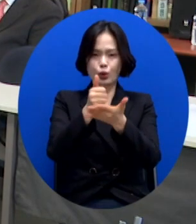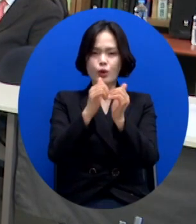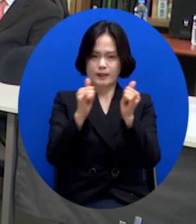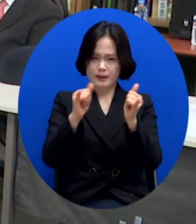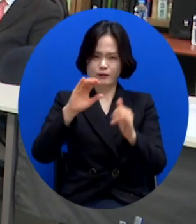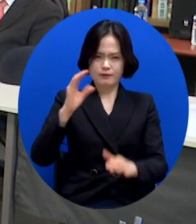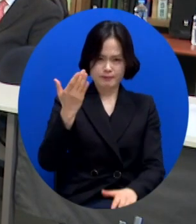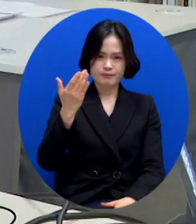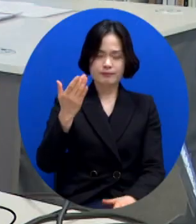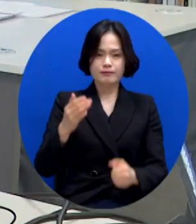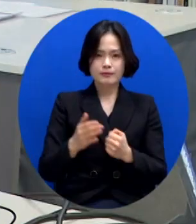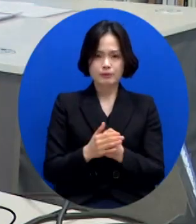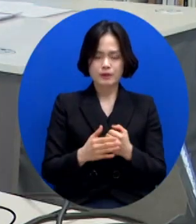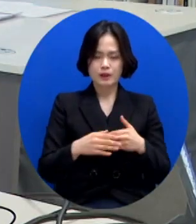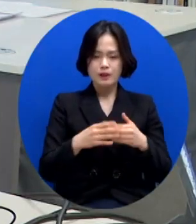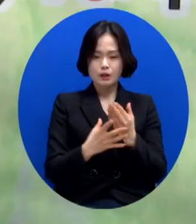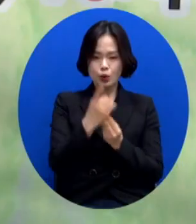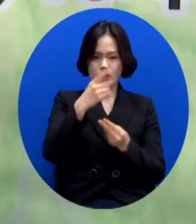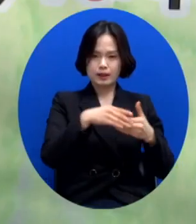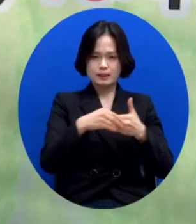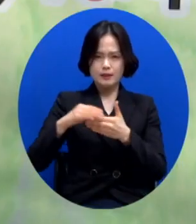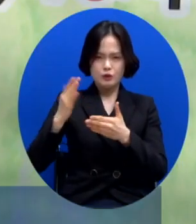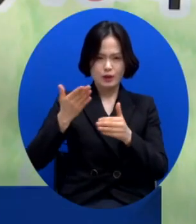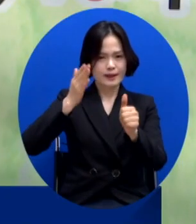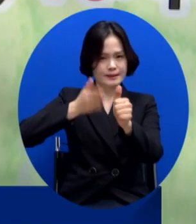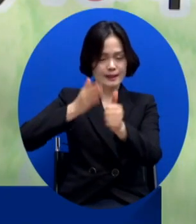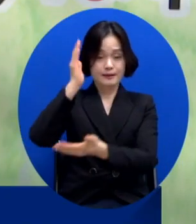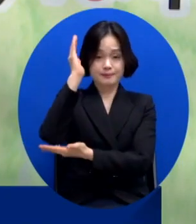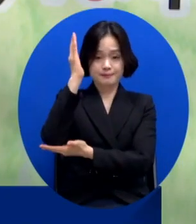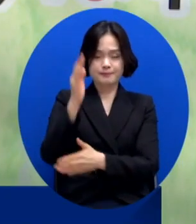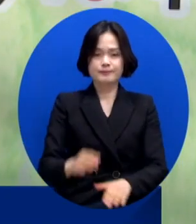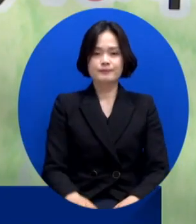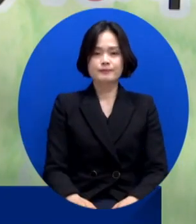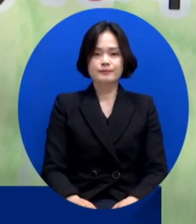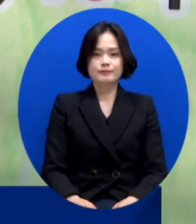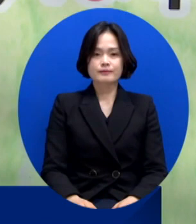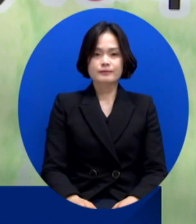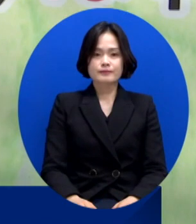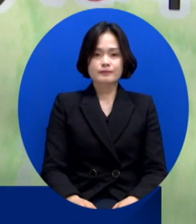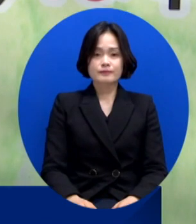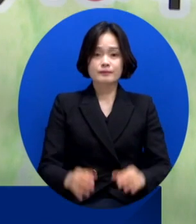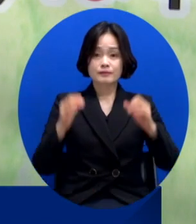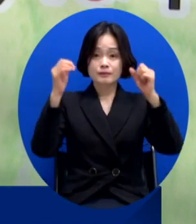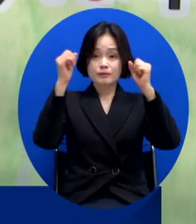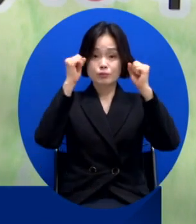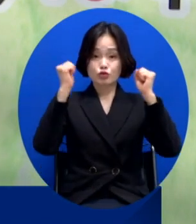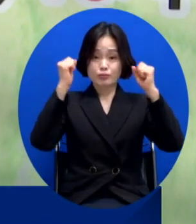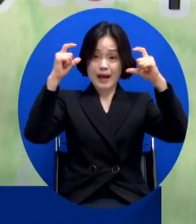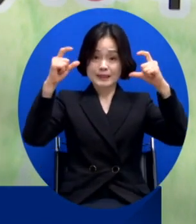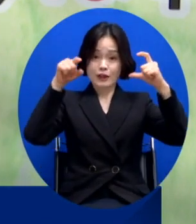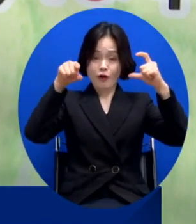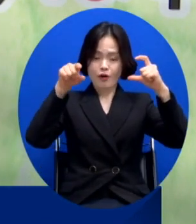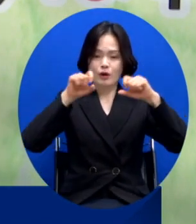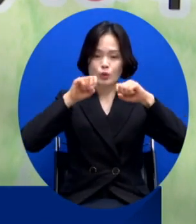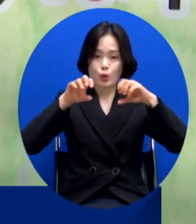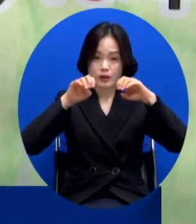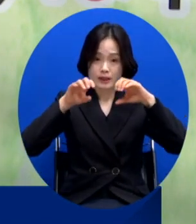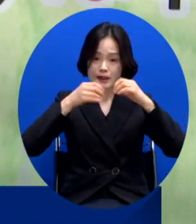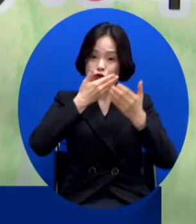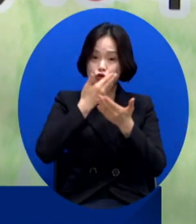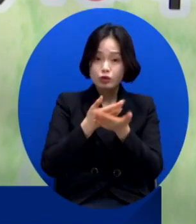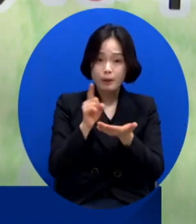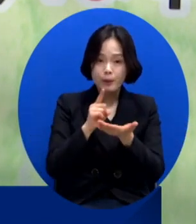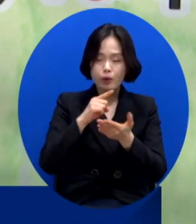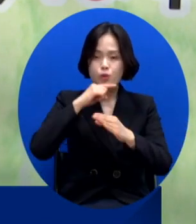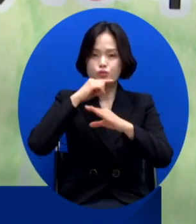게잡이 가 되자 고 말했습니다 빵 전교에 가장 핵심이 되는 것은 역시 우리가 이 통일 선교 또